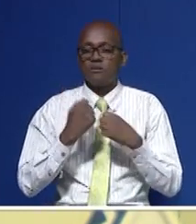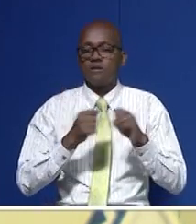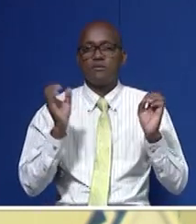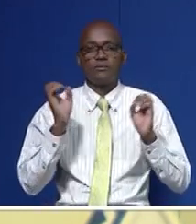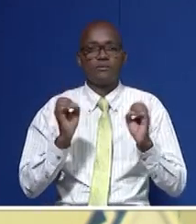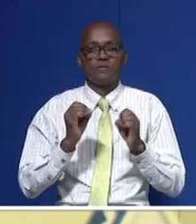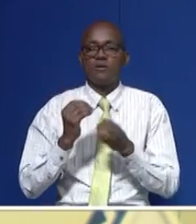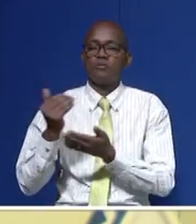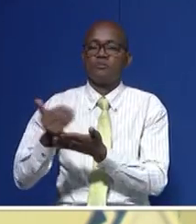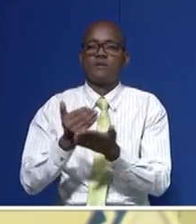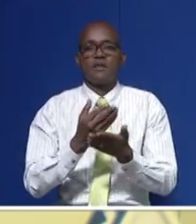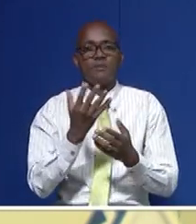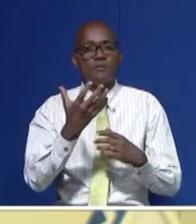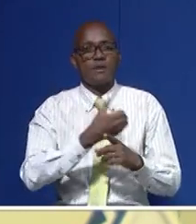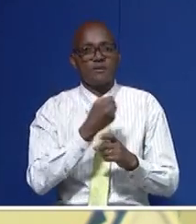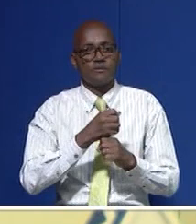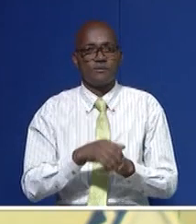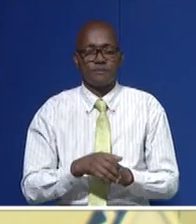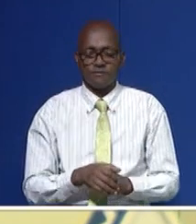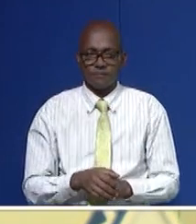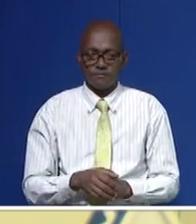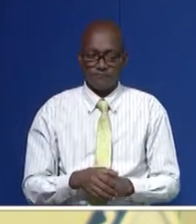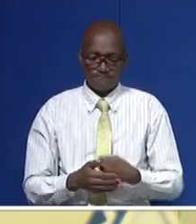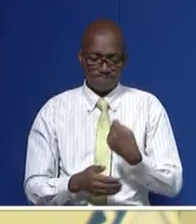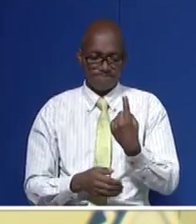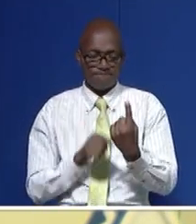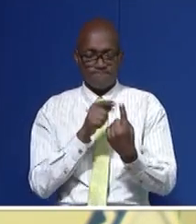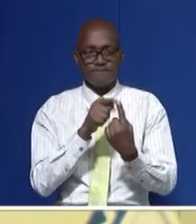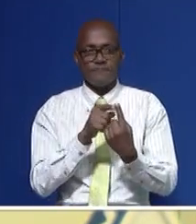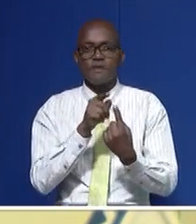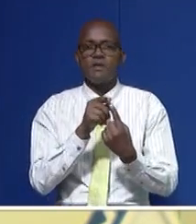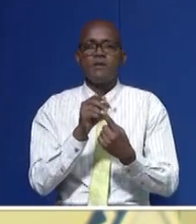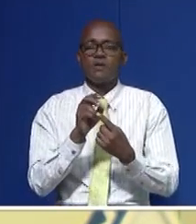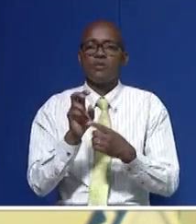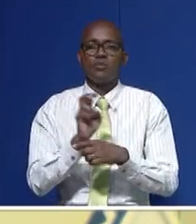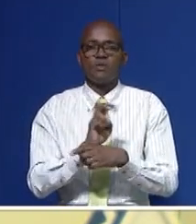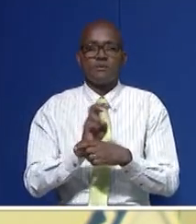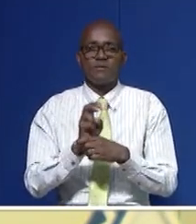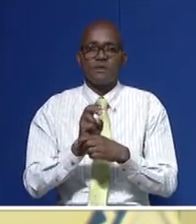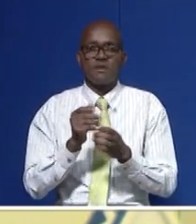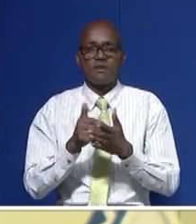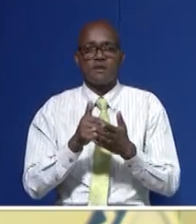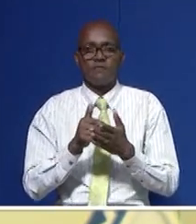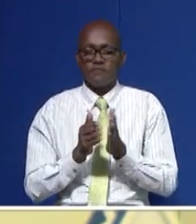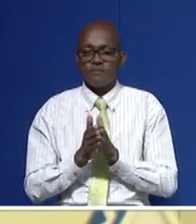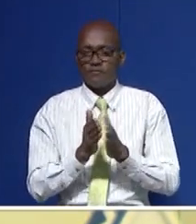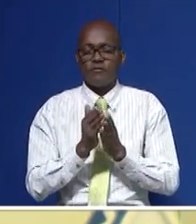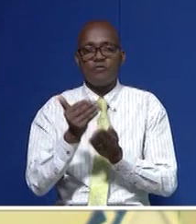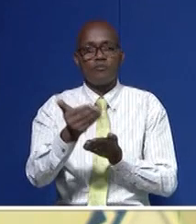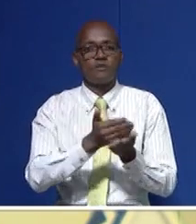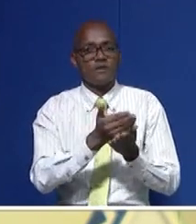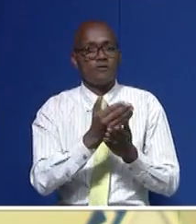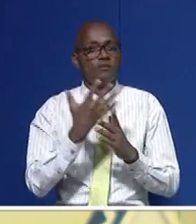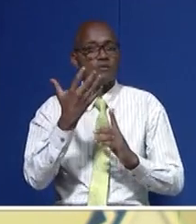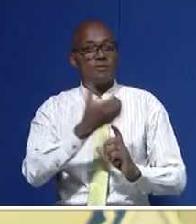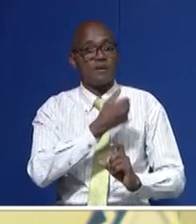wa mapato. Moja kubwa tulilobaini, kulikuwa na usimamizi dhaifu wa hii mifumo ya ukusanyaji wa mapato, na vile